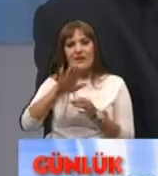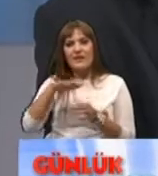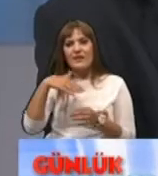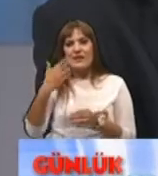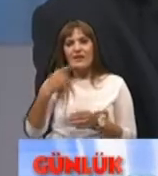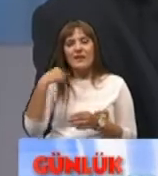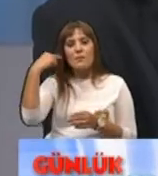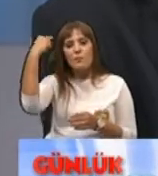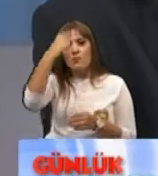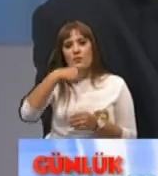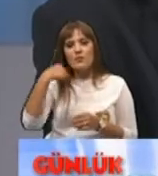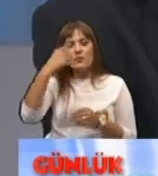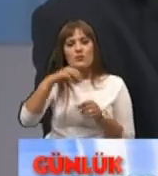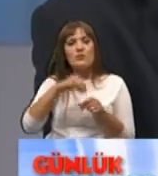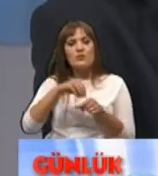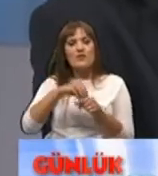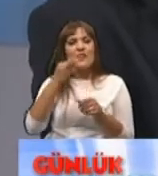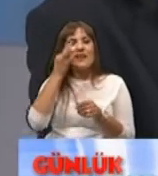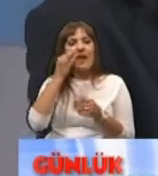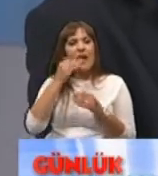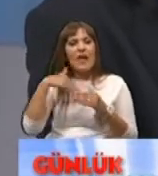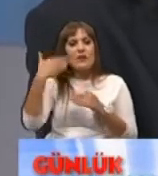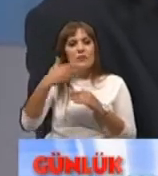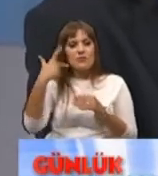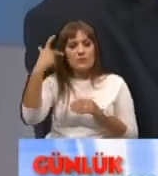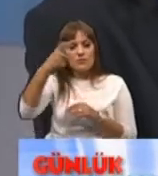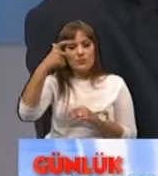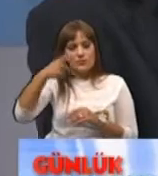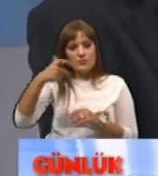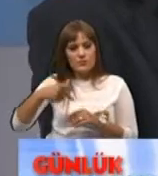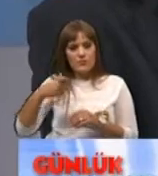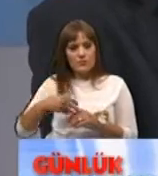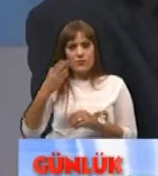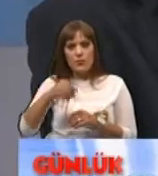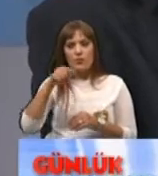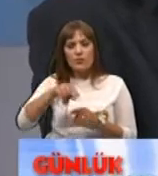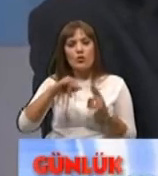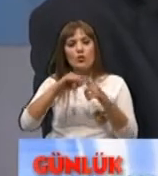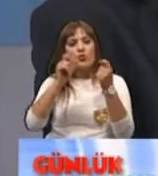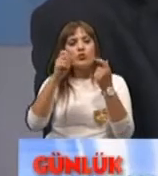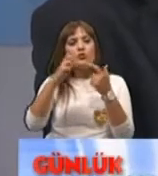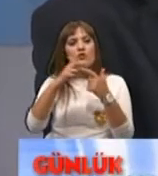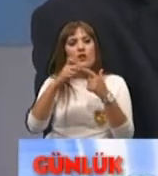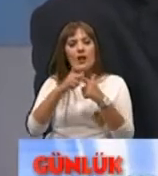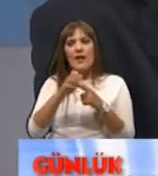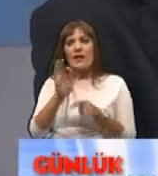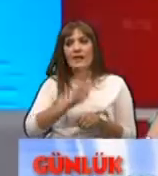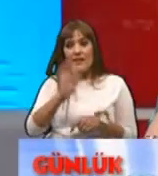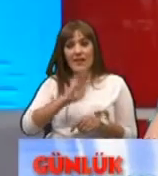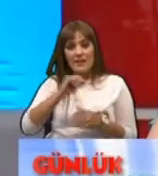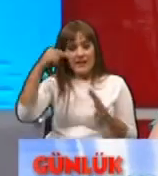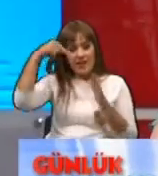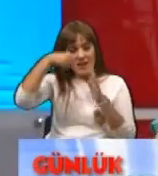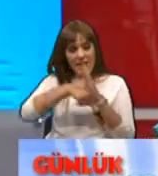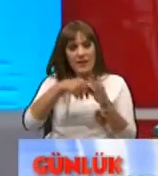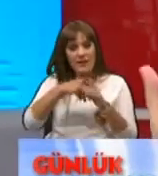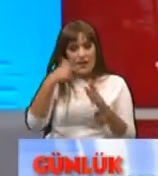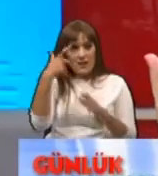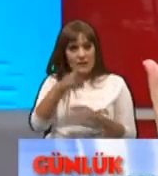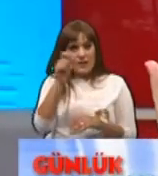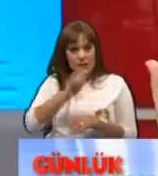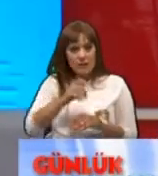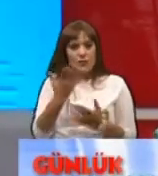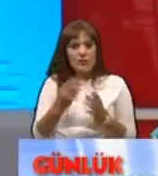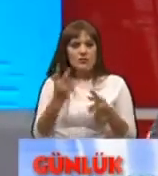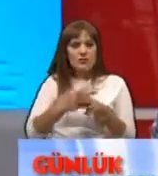dermis bölgesine yani derisinin dermis bölgesine enjekte ediliyor. Bu hücreler yani yeterince derine enjekte ediliyor ki